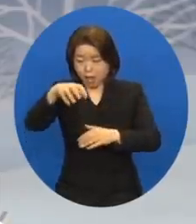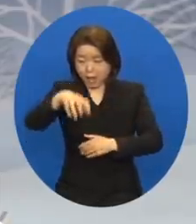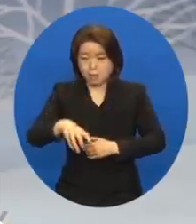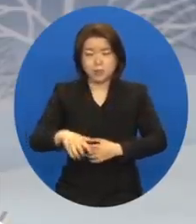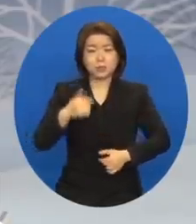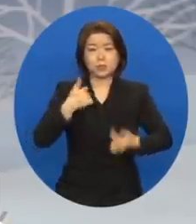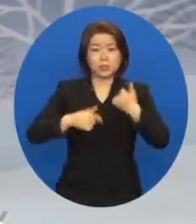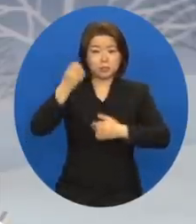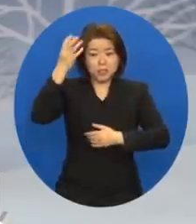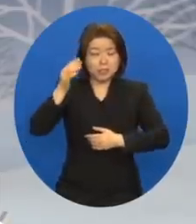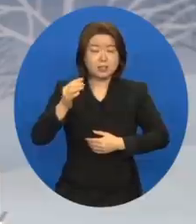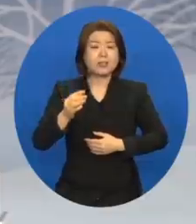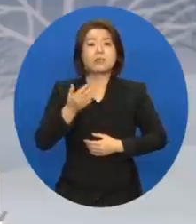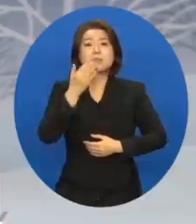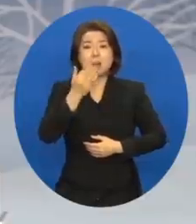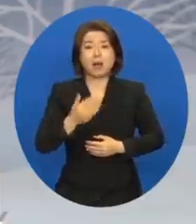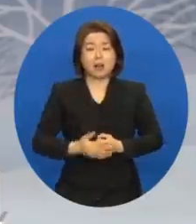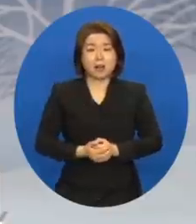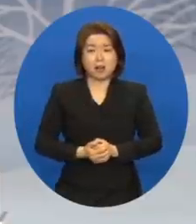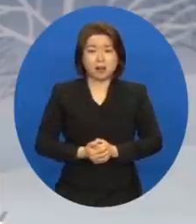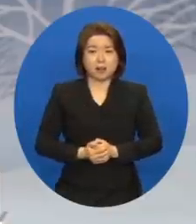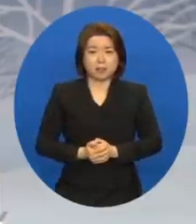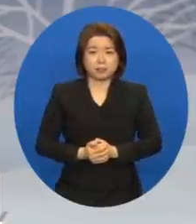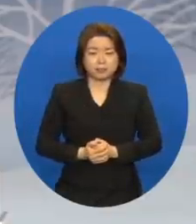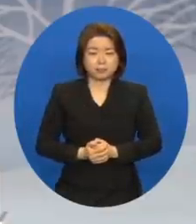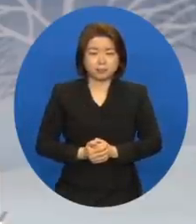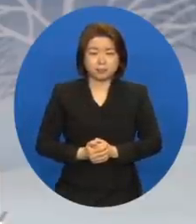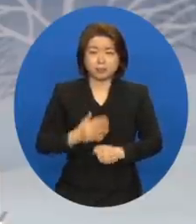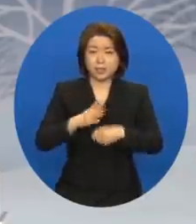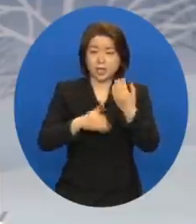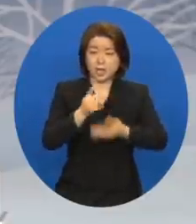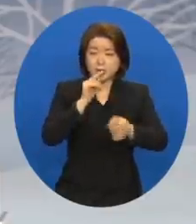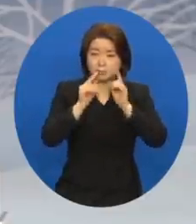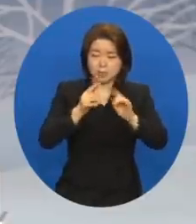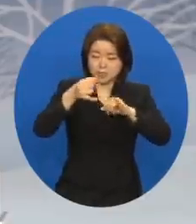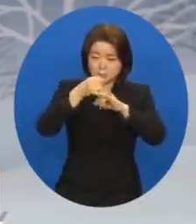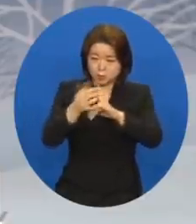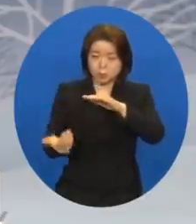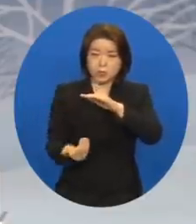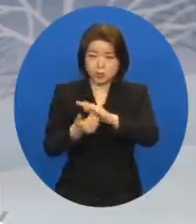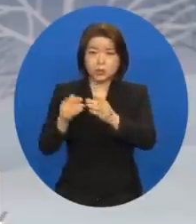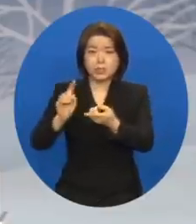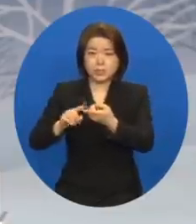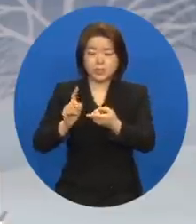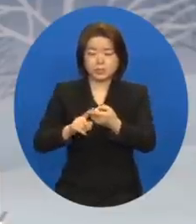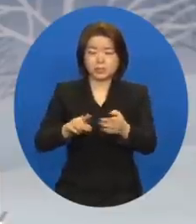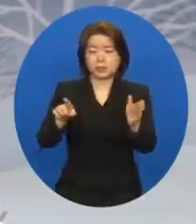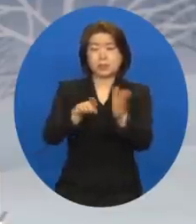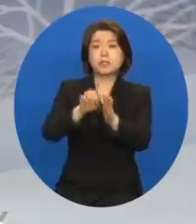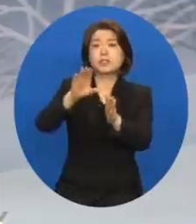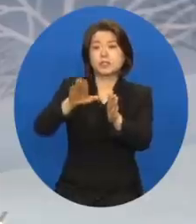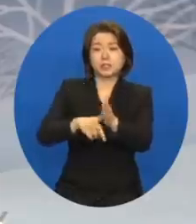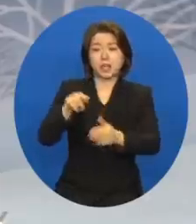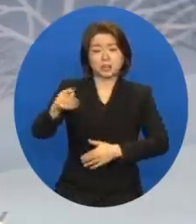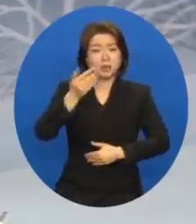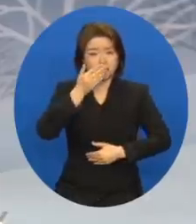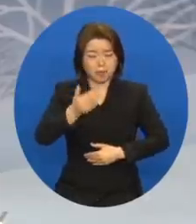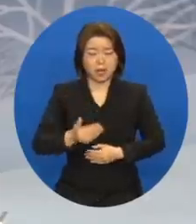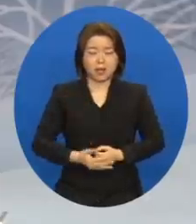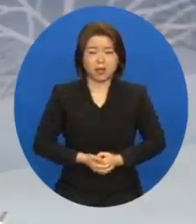않을 수 있습니다. 하나님의 말씀은 반드시 이루어짐을 믿을 때 그렇게 되는